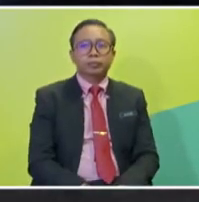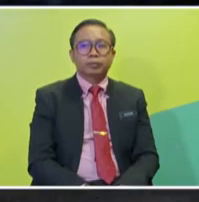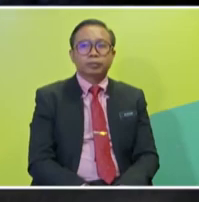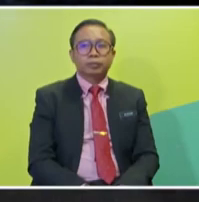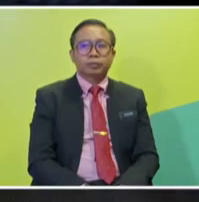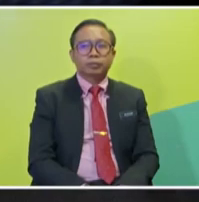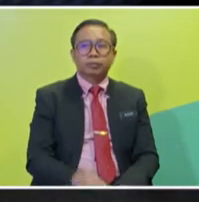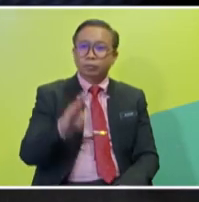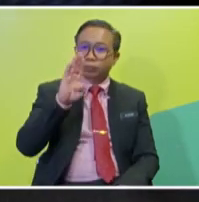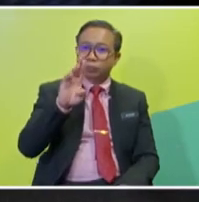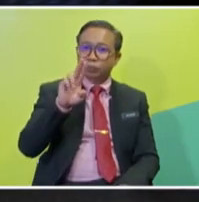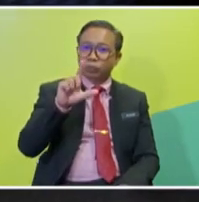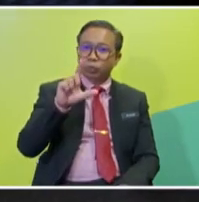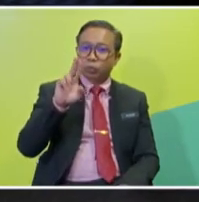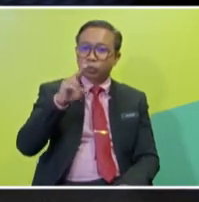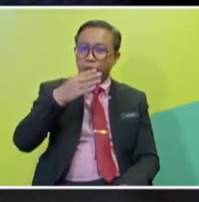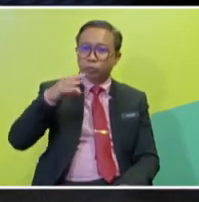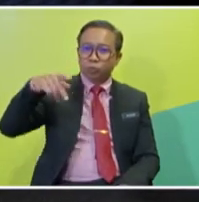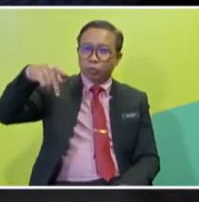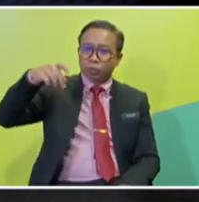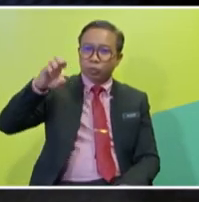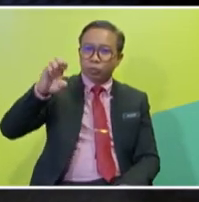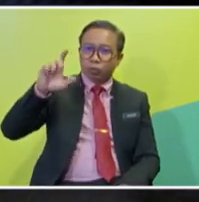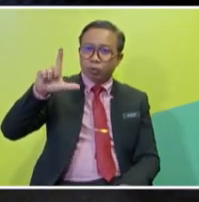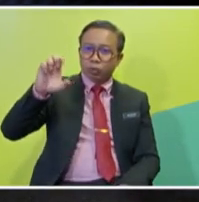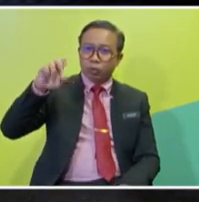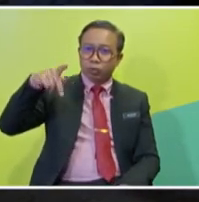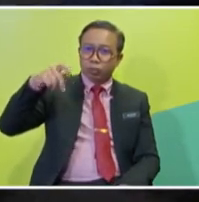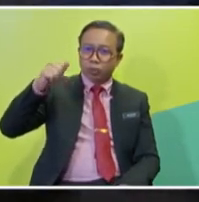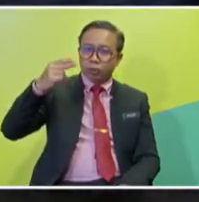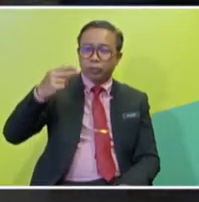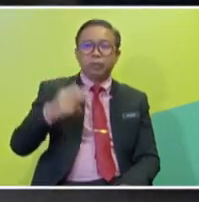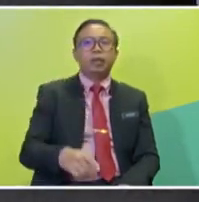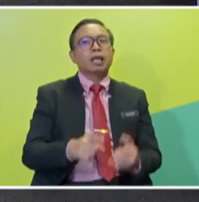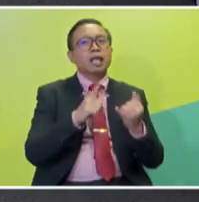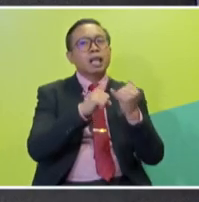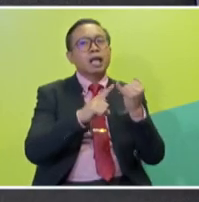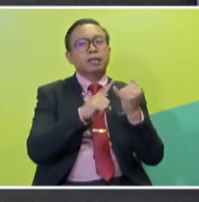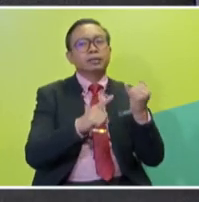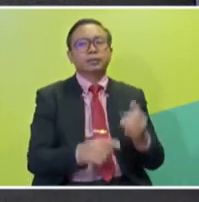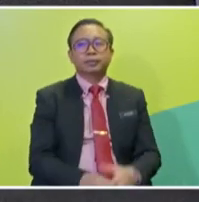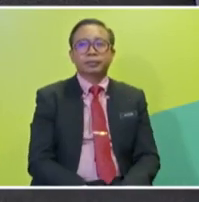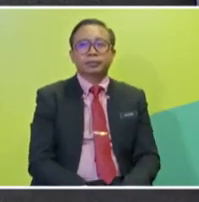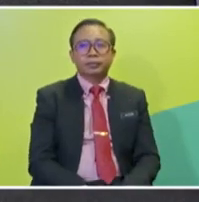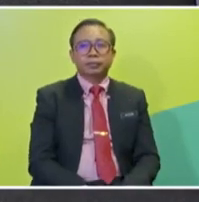bulu pelepah dia macam pelepah pisang pelepah kelapa dan yang terakhir